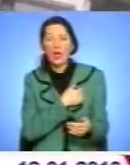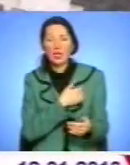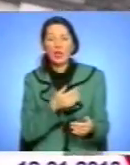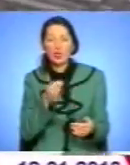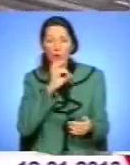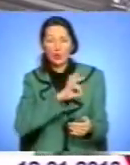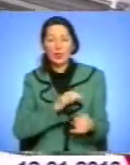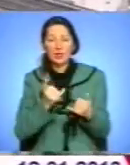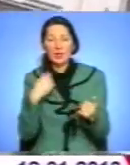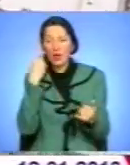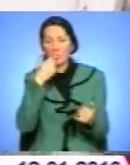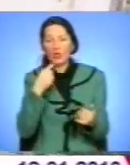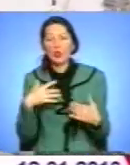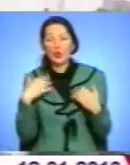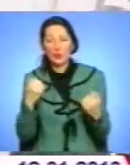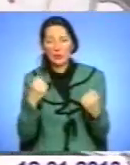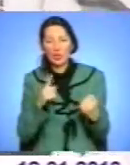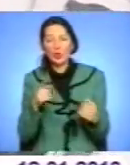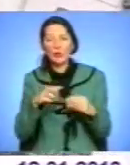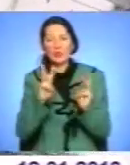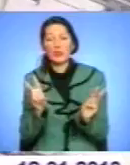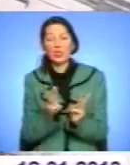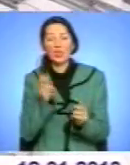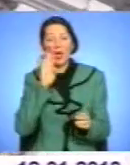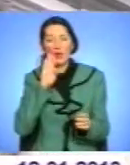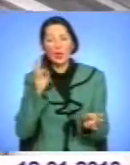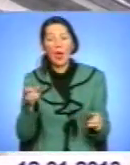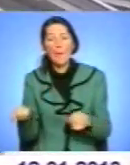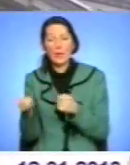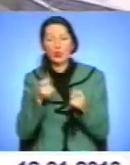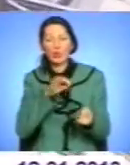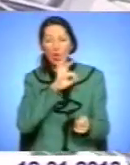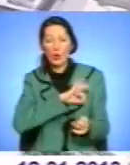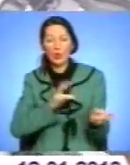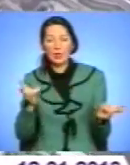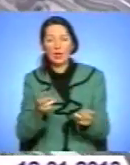Щоб священа вода приносила користь, необхідно дбати про чистоту власних думок і вчинків.